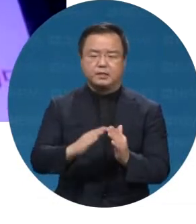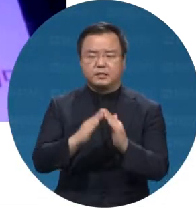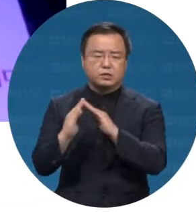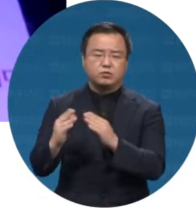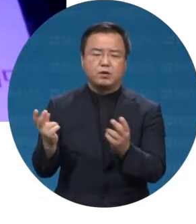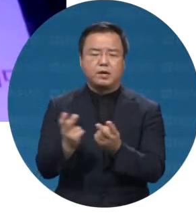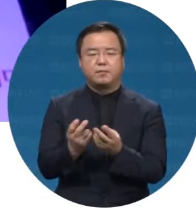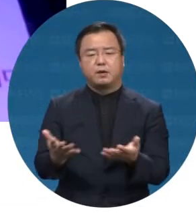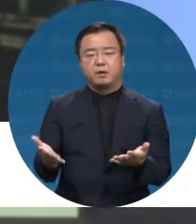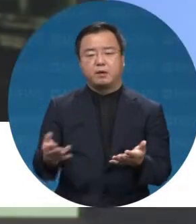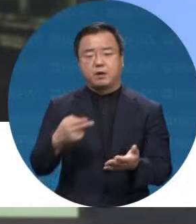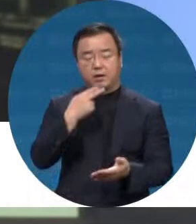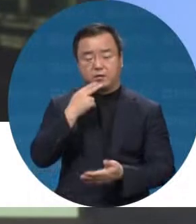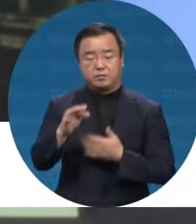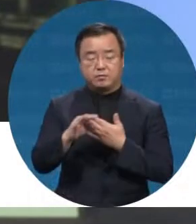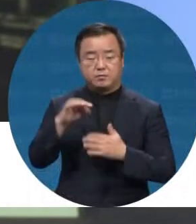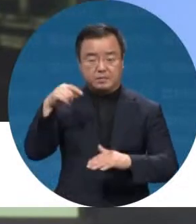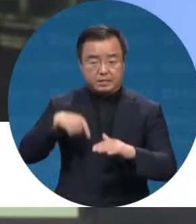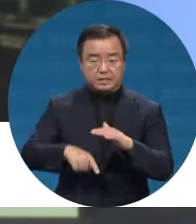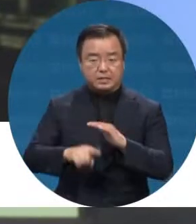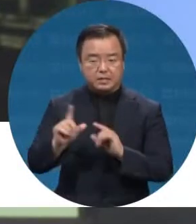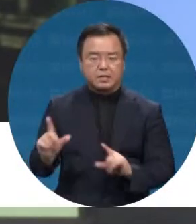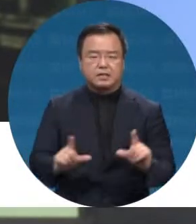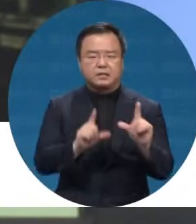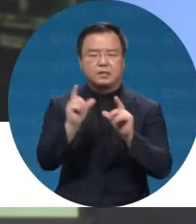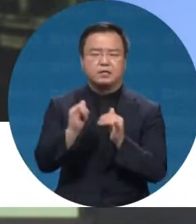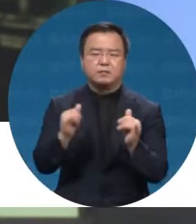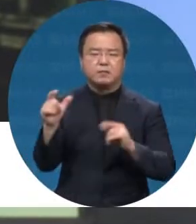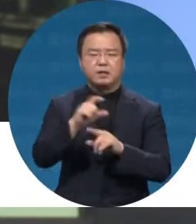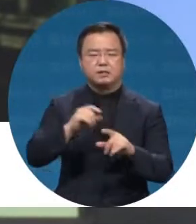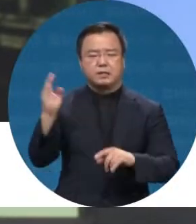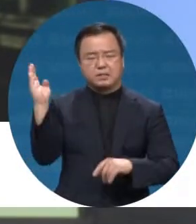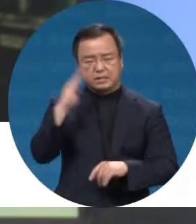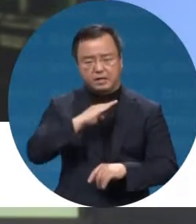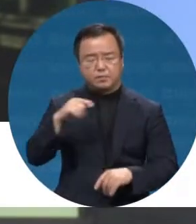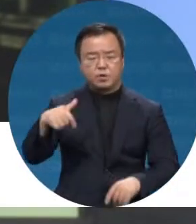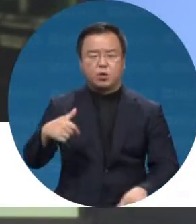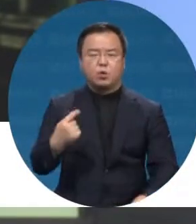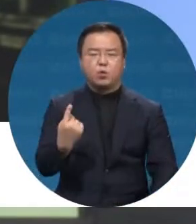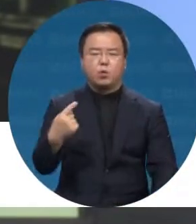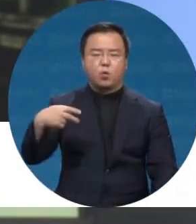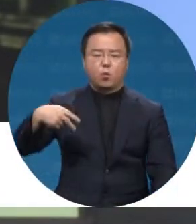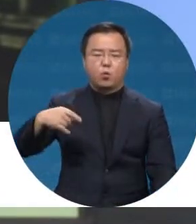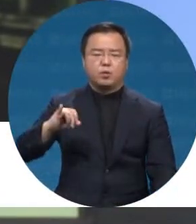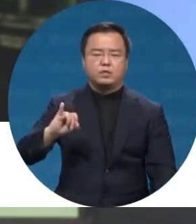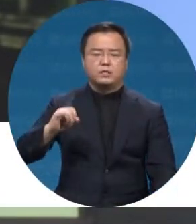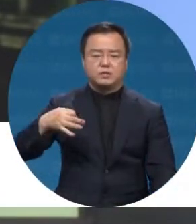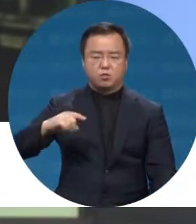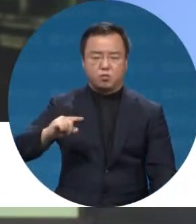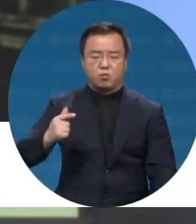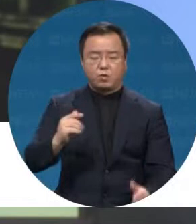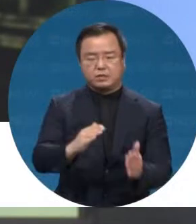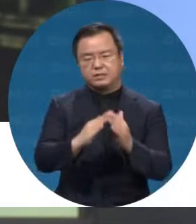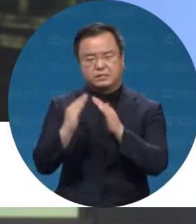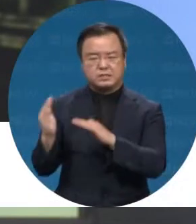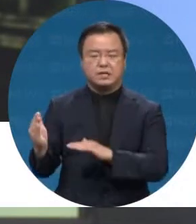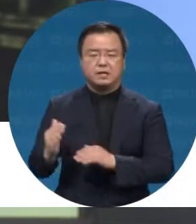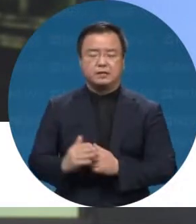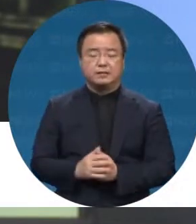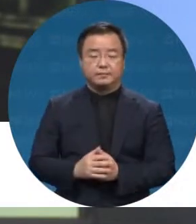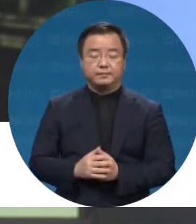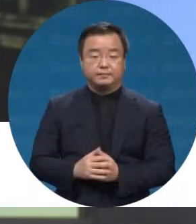이루어지면 결국 지하에서 사시던 분들이 더 열악한 고시원 같은 곳으로 갈 수밖에 없다라는 것을 의미합니다네